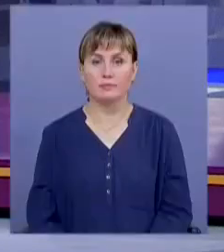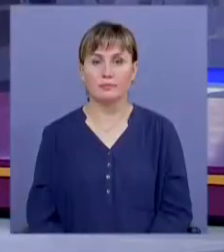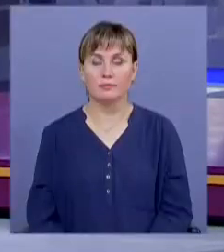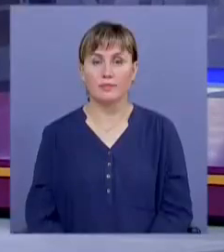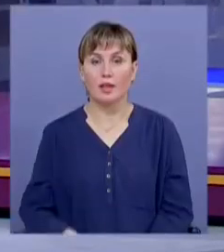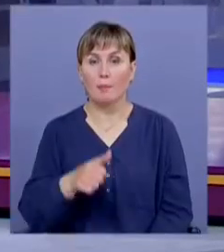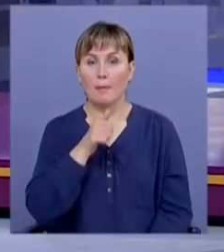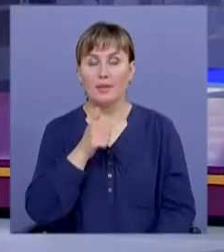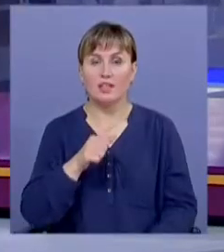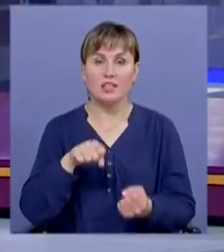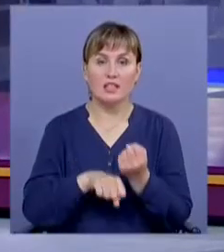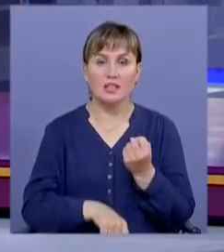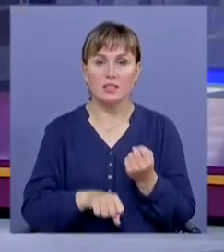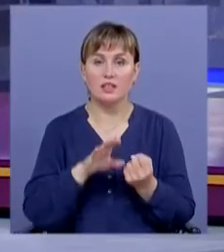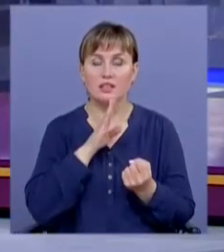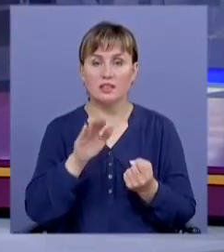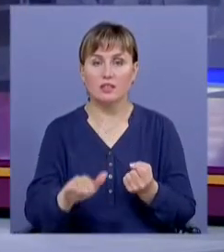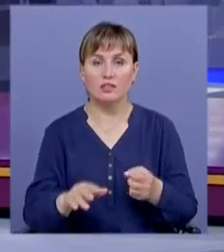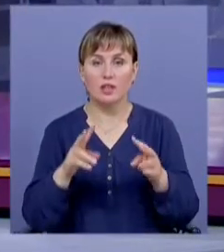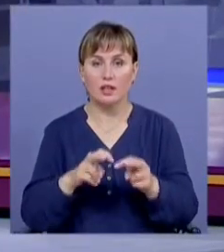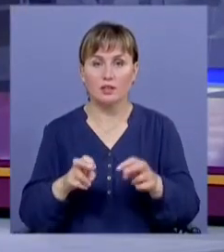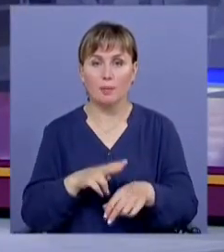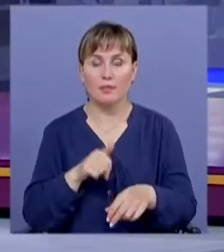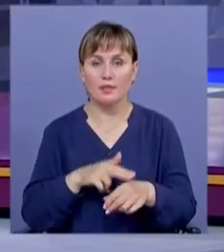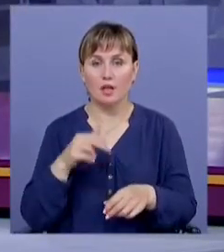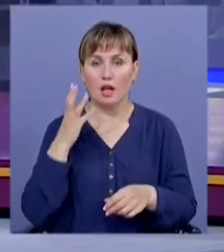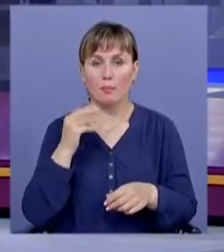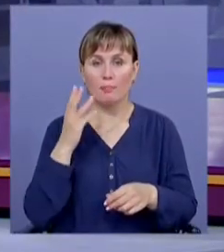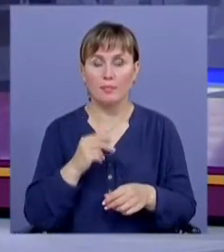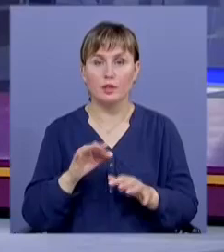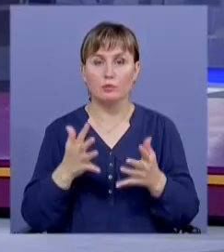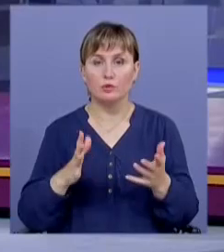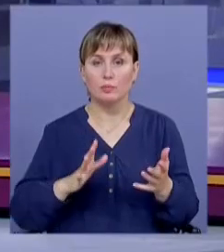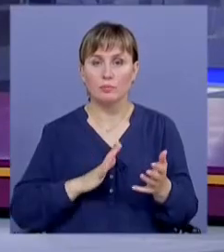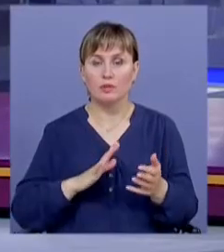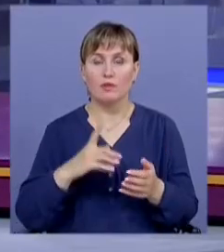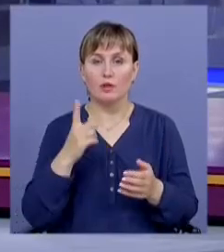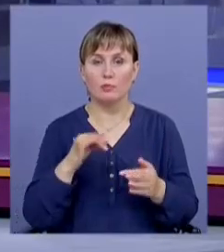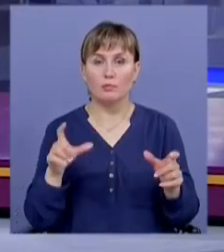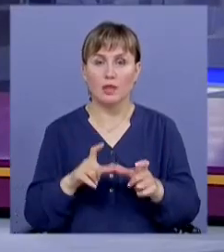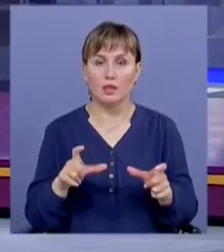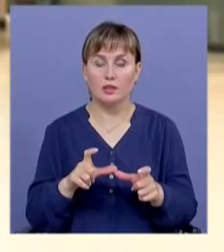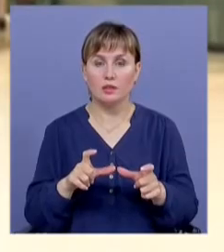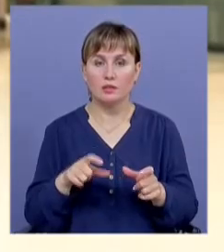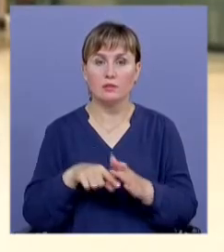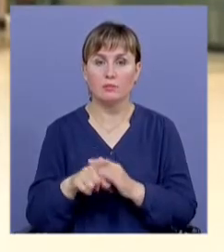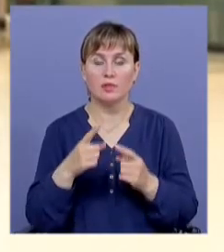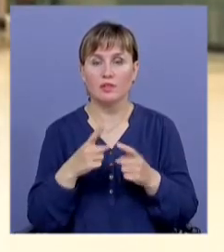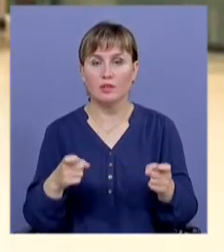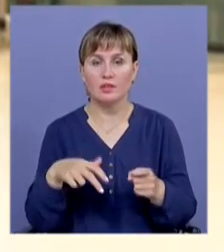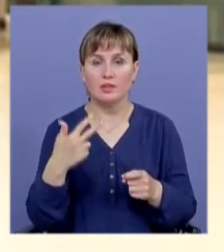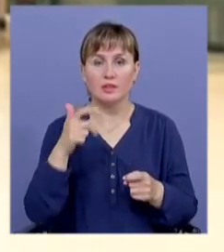попытку изнасилования малолетней девочки расследуют полицейские алматы инцидент произошел в одном из торговых центров по информации